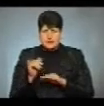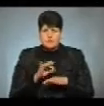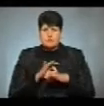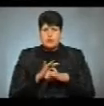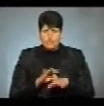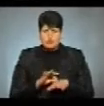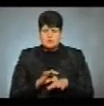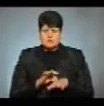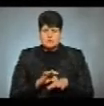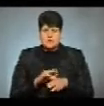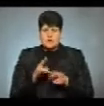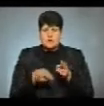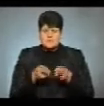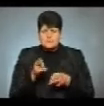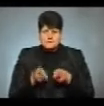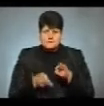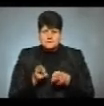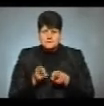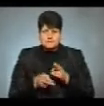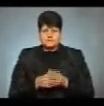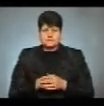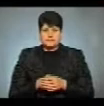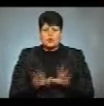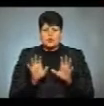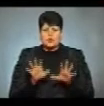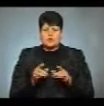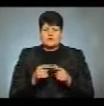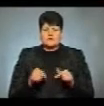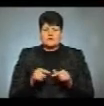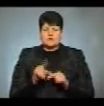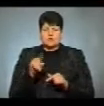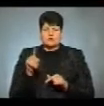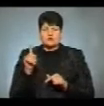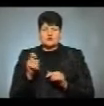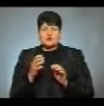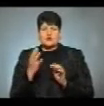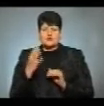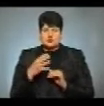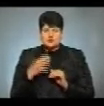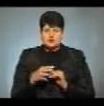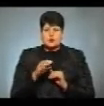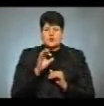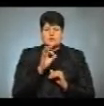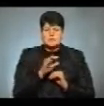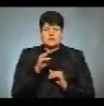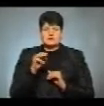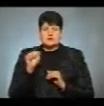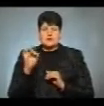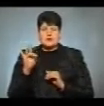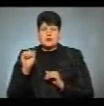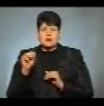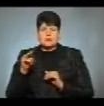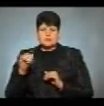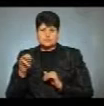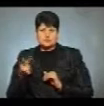проводиться оперативне лікування. Голова відділу номер 140 Союзу Українок Америки Оксана Таратула каже, щоб зібрати